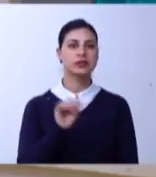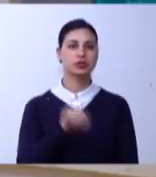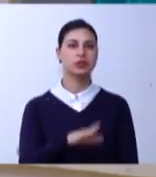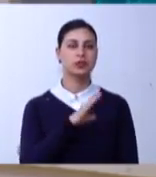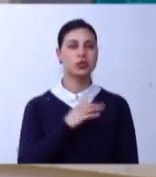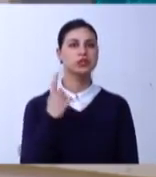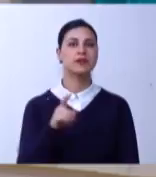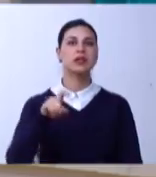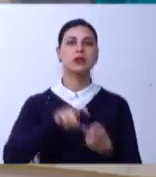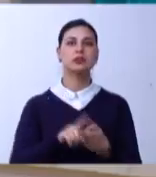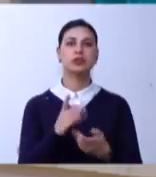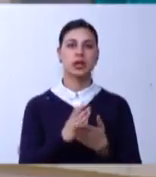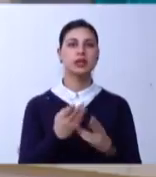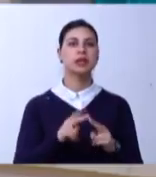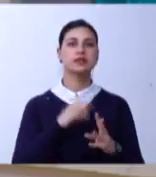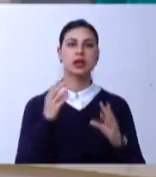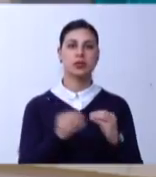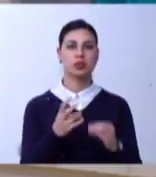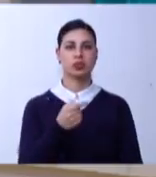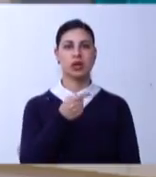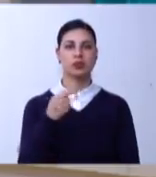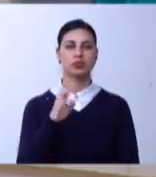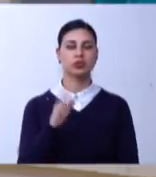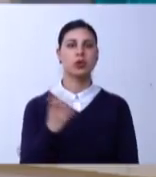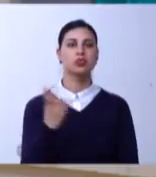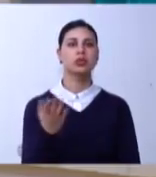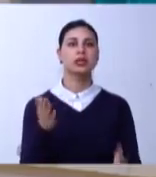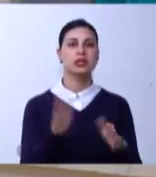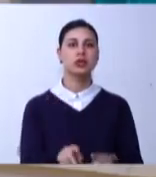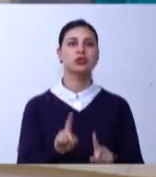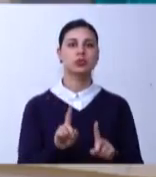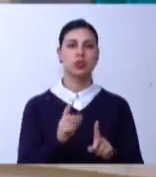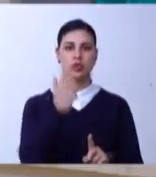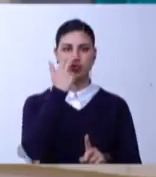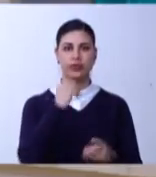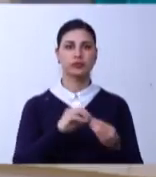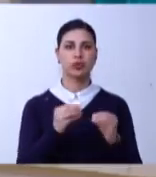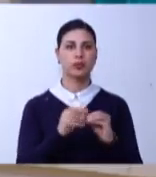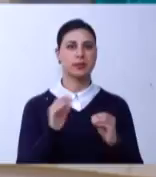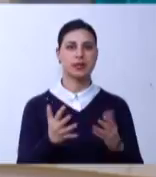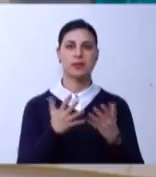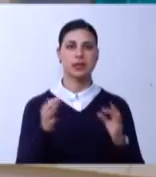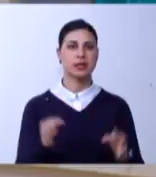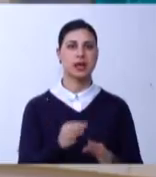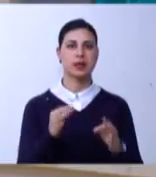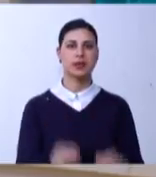რამე სხვასთან ხო არ არის დაკავშირებული, ეს ყველაფერი უნდა გამოირიცხოს და უნდა დარჩეს მხოლოდ ჩვევის პრობლემა და მეტი არაფერი.